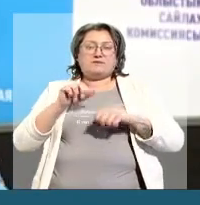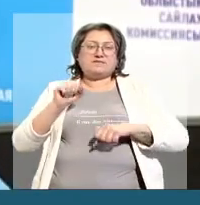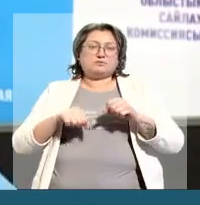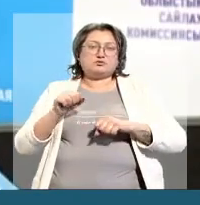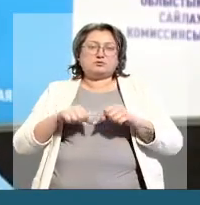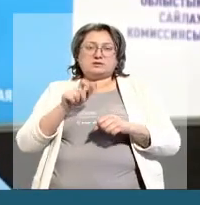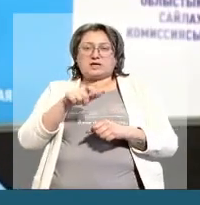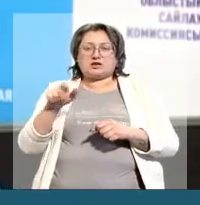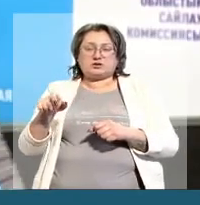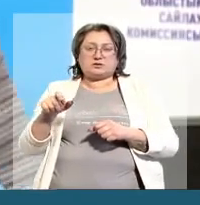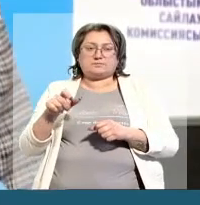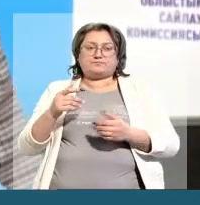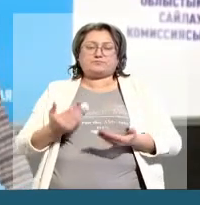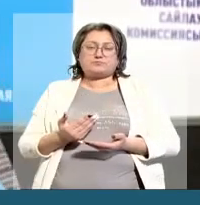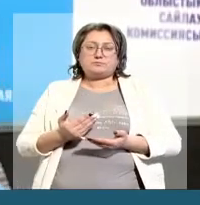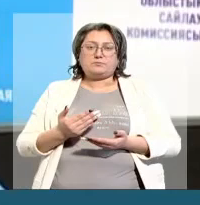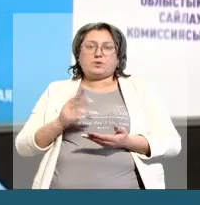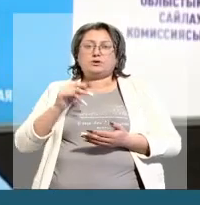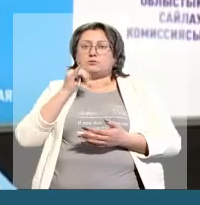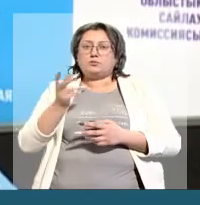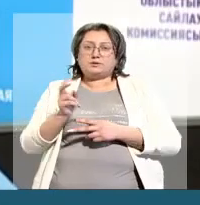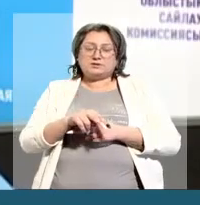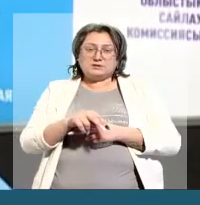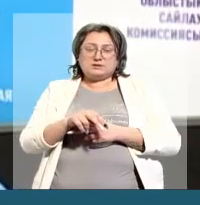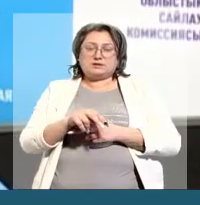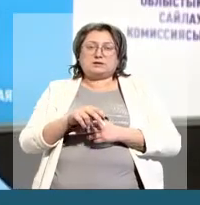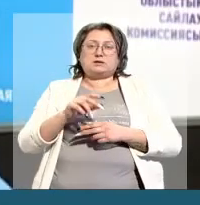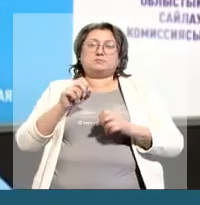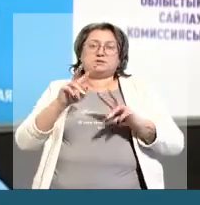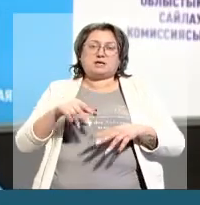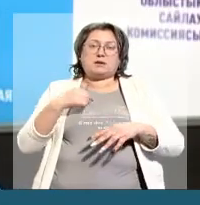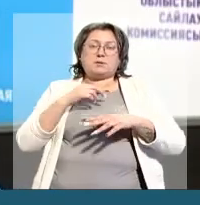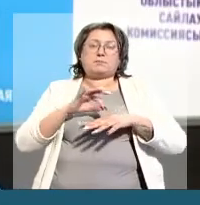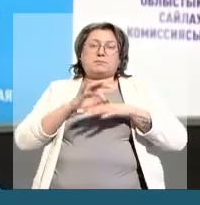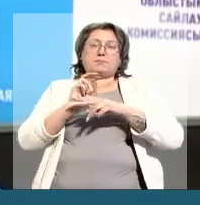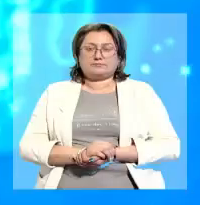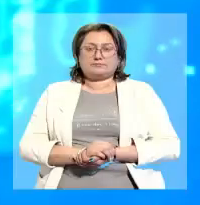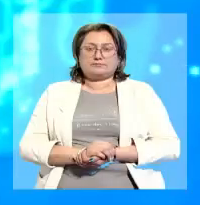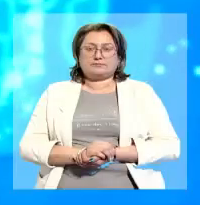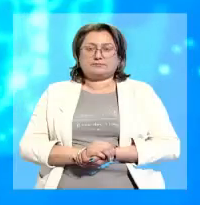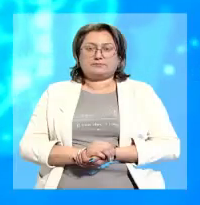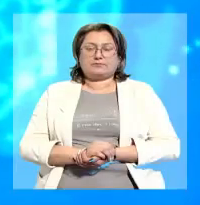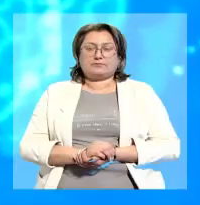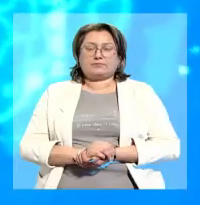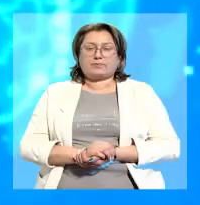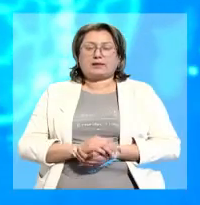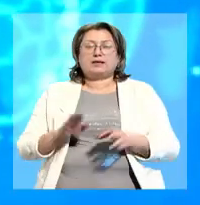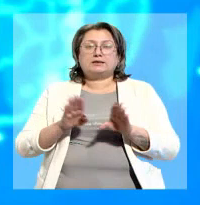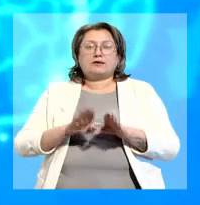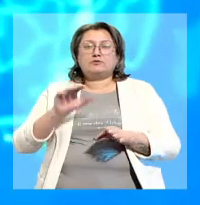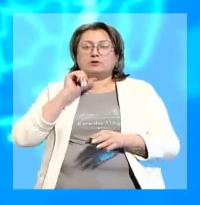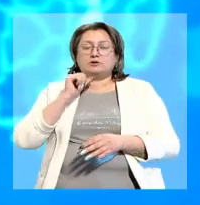тұрғындарға бюллетендерді арнайы үйлеріне апардық. Емханаларда 600-ден астам азамат дауыс берді. Сонымен Қостанай